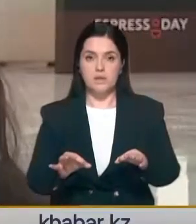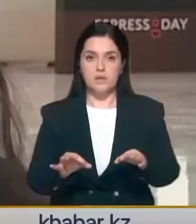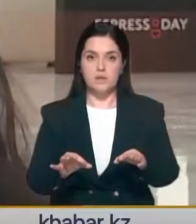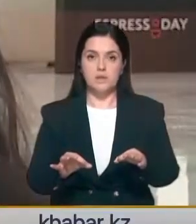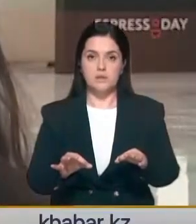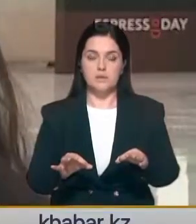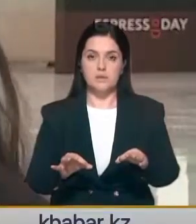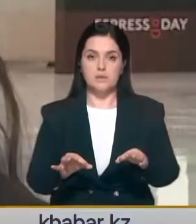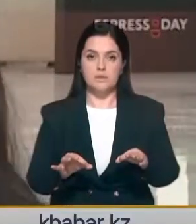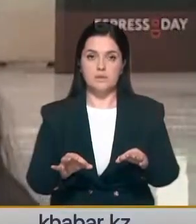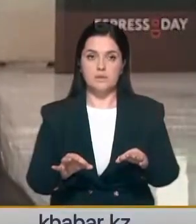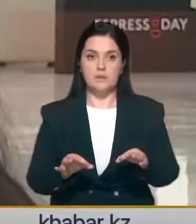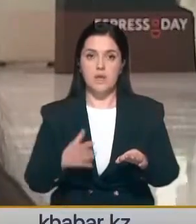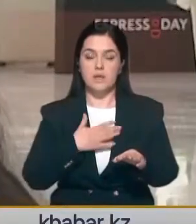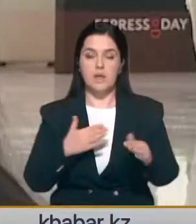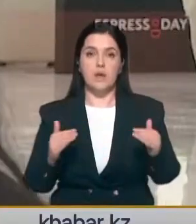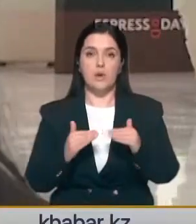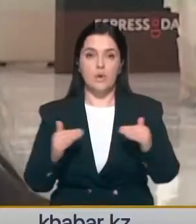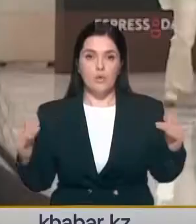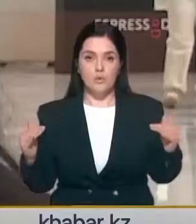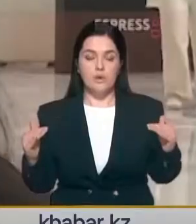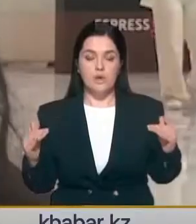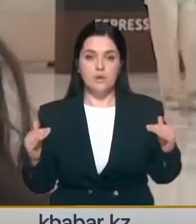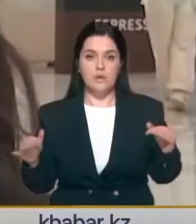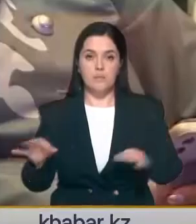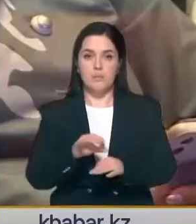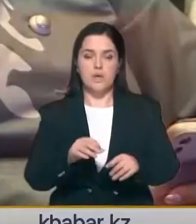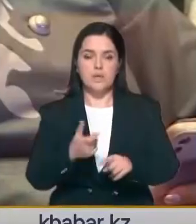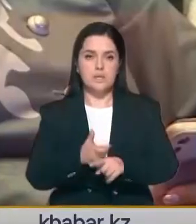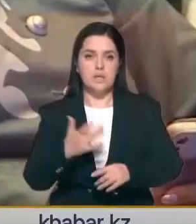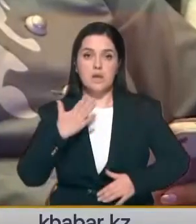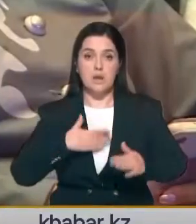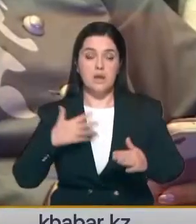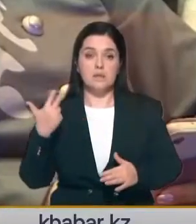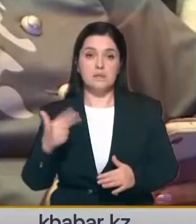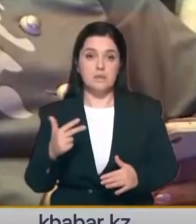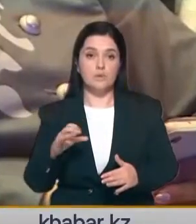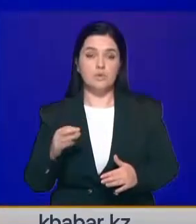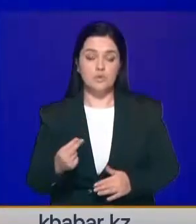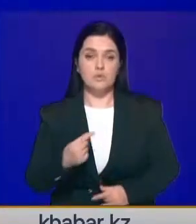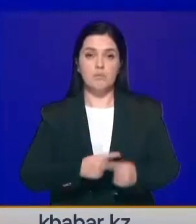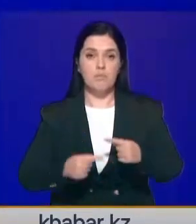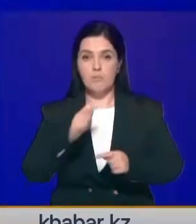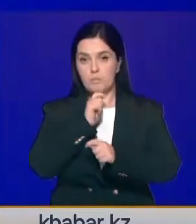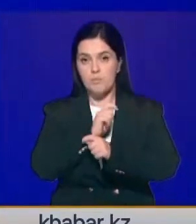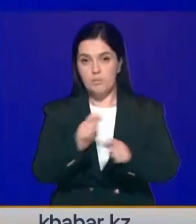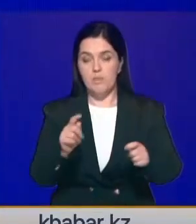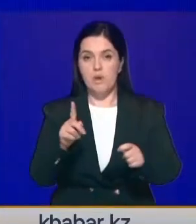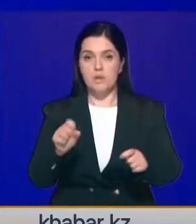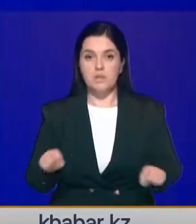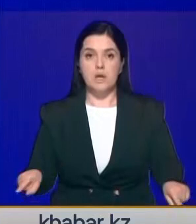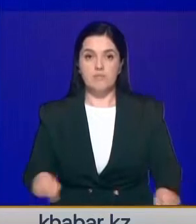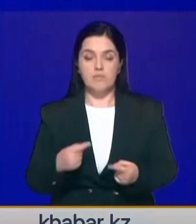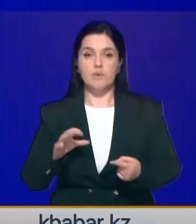сейчас наш уровень проектов сильно радует. 30 социальных предпринимателей были награждены за их вклад в развитие